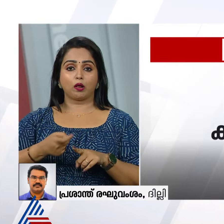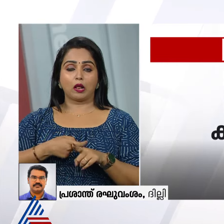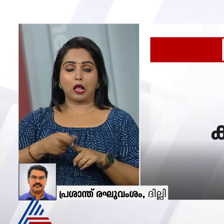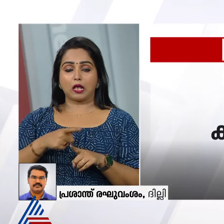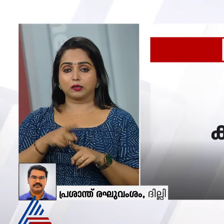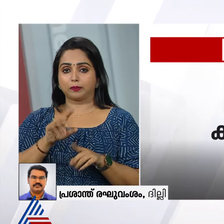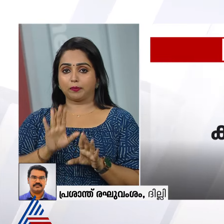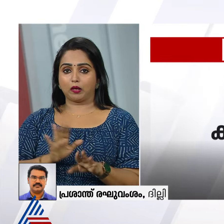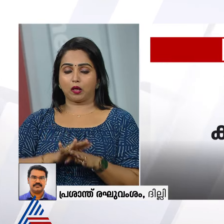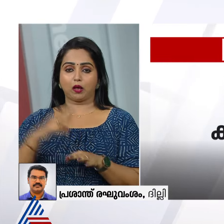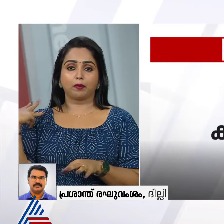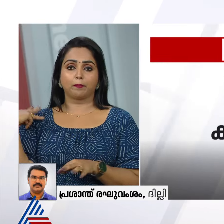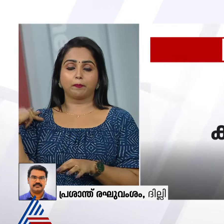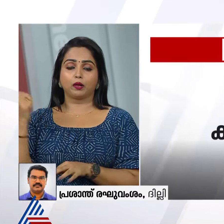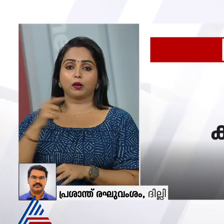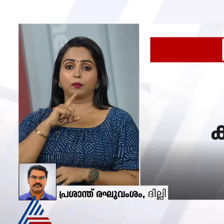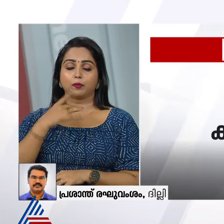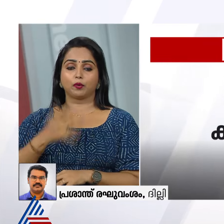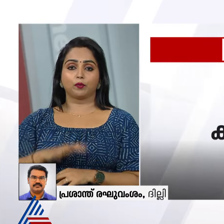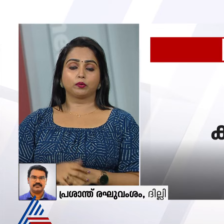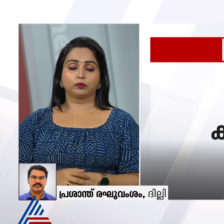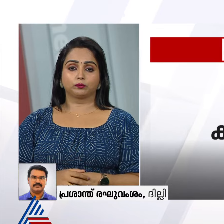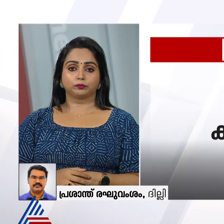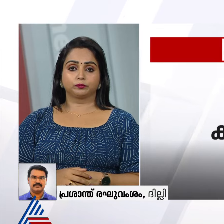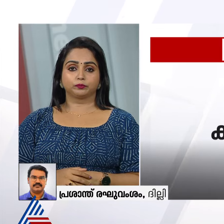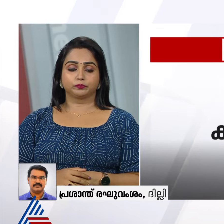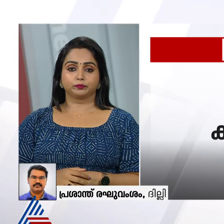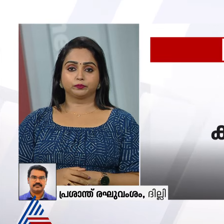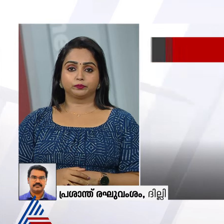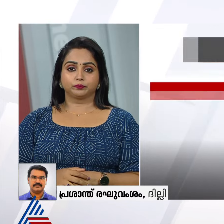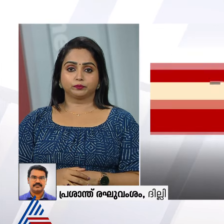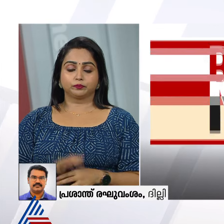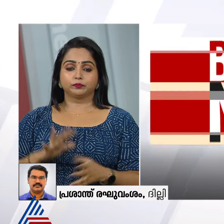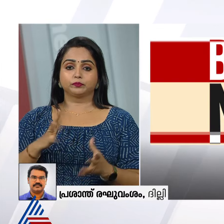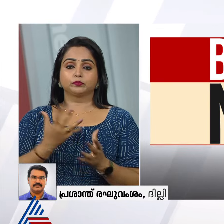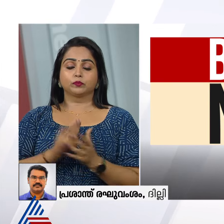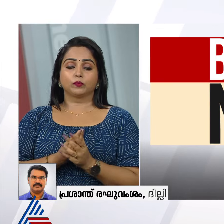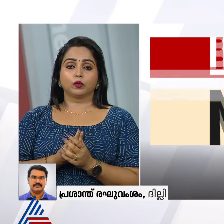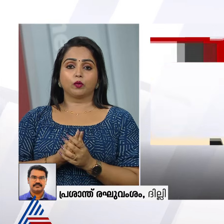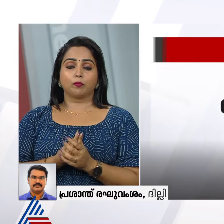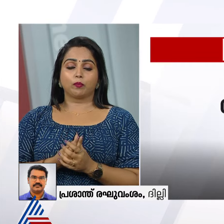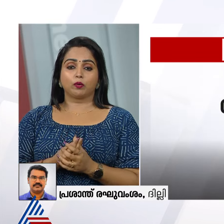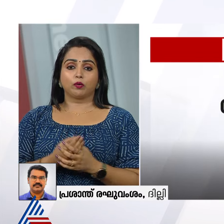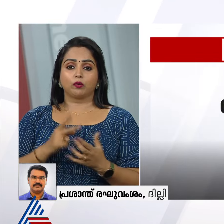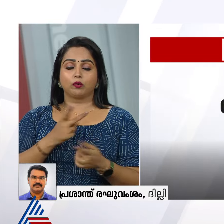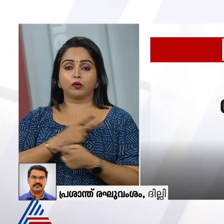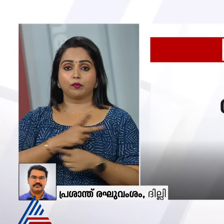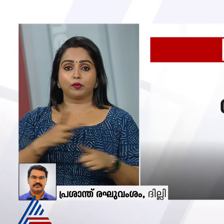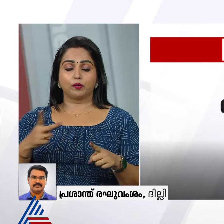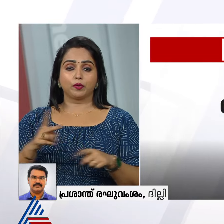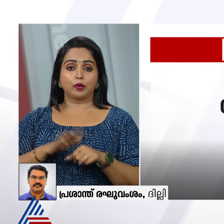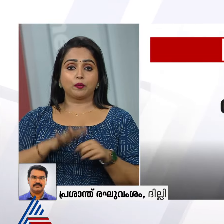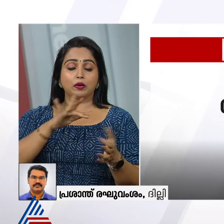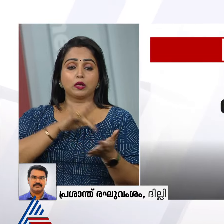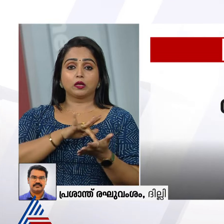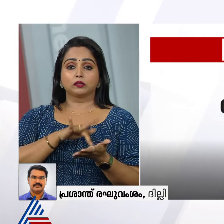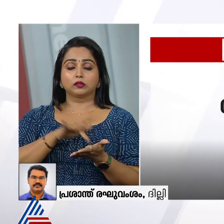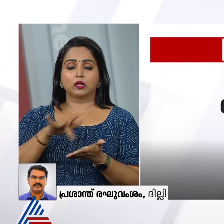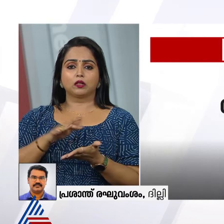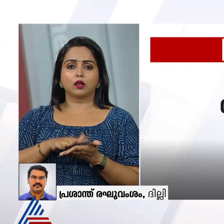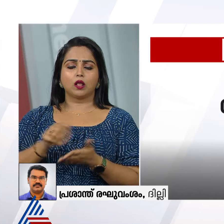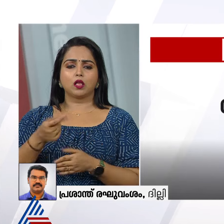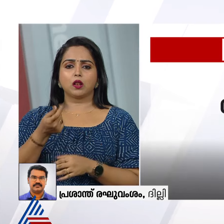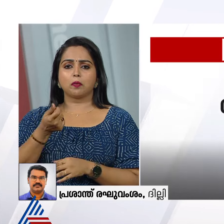മന്ത്രി അശ്വിനി വൈഷ്ണവ് അറിയിച്ചിരിക്കുന്നത്. ഇതോടൊപ്പം തന്നെ ഇപ്പോൾ റാബി വിളകളുടെ താങ്ങുവില